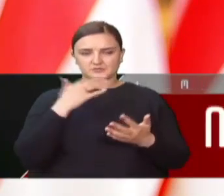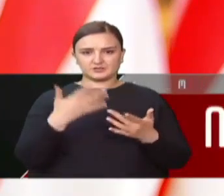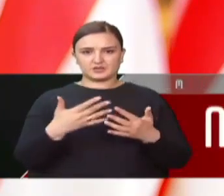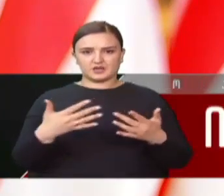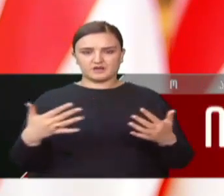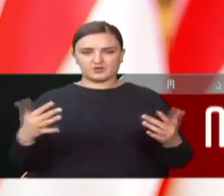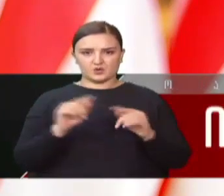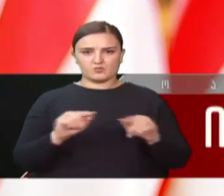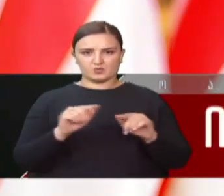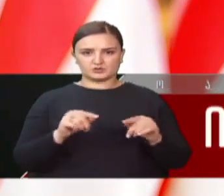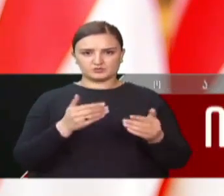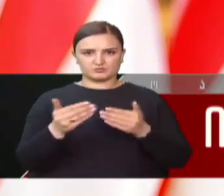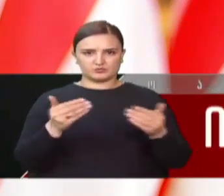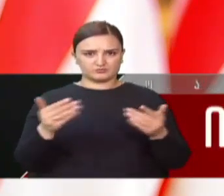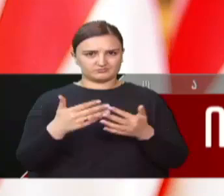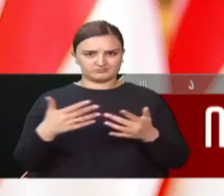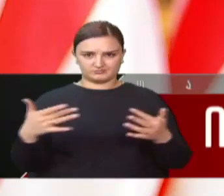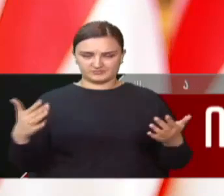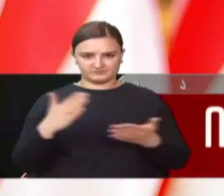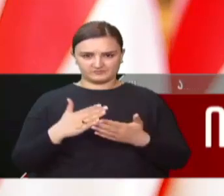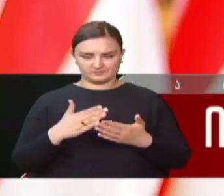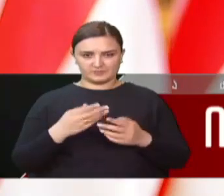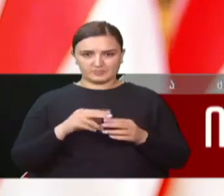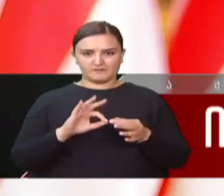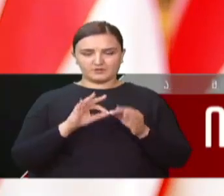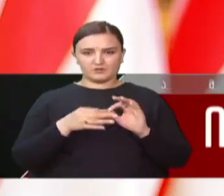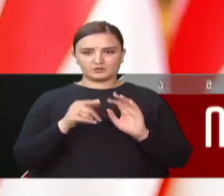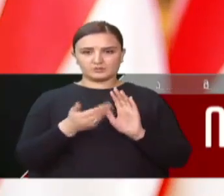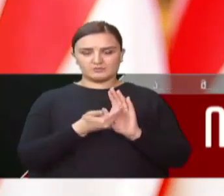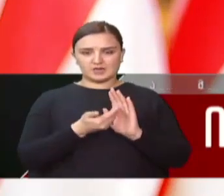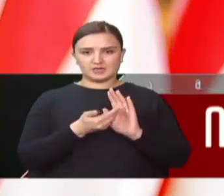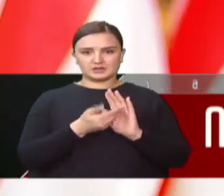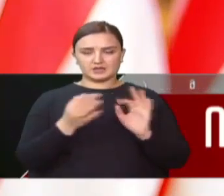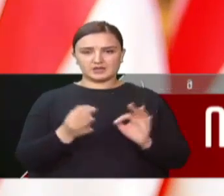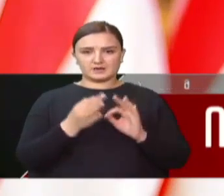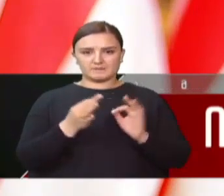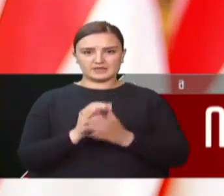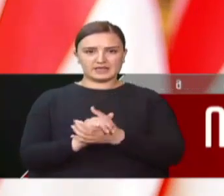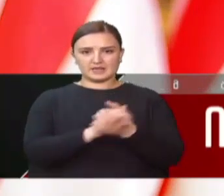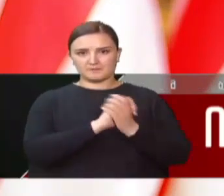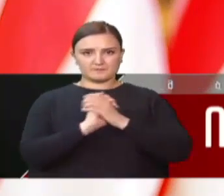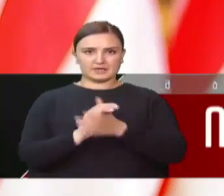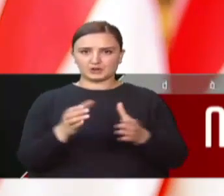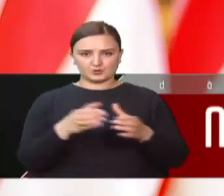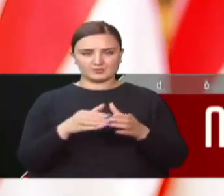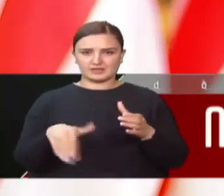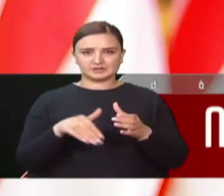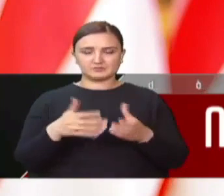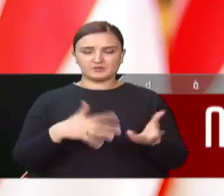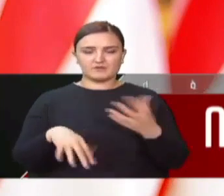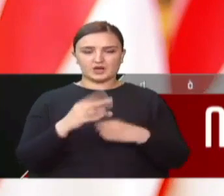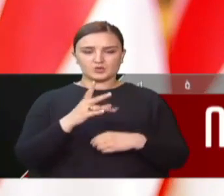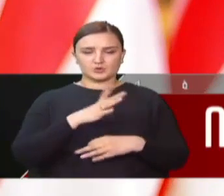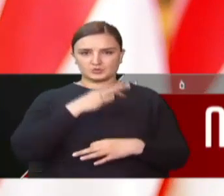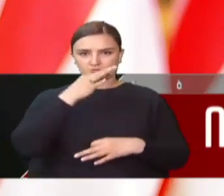მრავალფეროვანია ოპოზიცია. Gvaria, da, esaris concretuat, ismagalit, arăvitar efemerul, ertobebi, ararsebops, hoela unde e ospasul